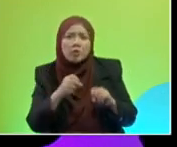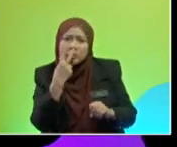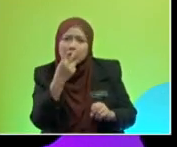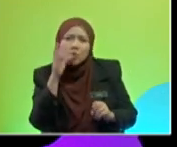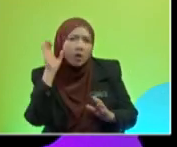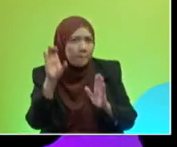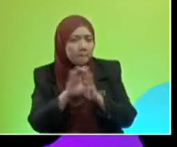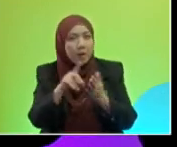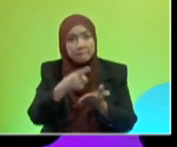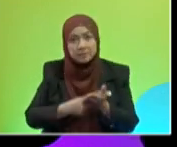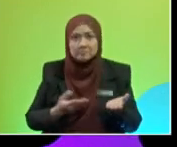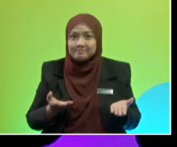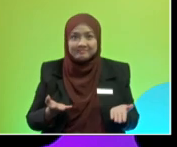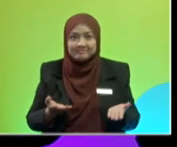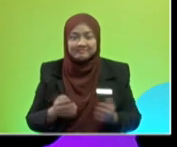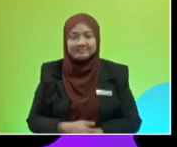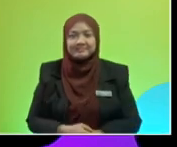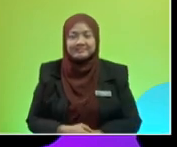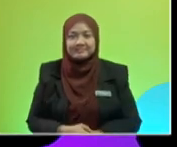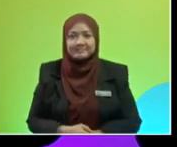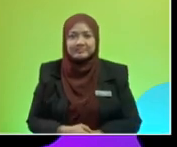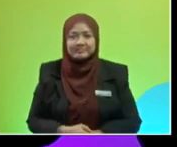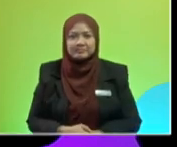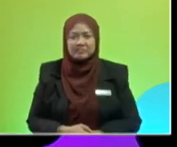lihat apa nampak Sebenarnya ini